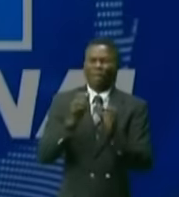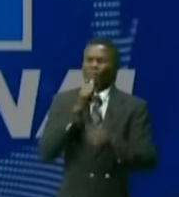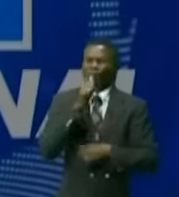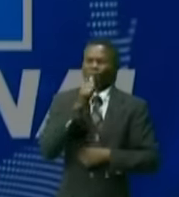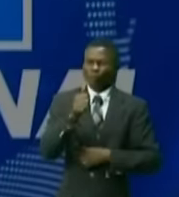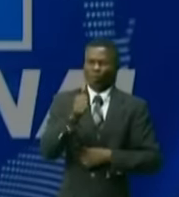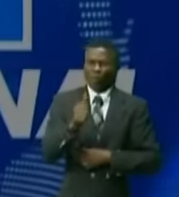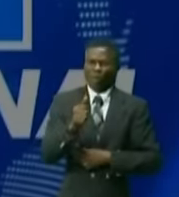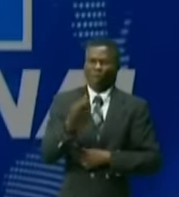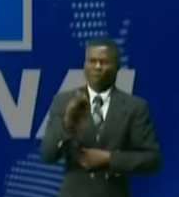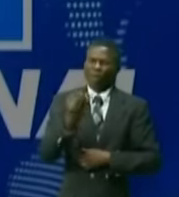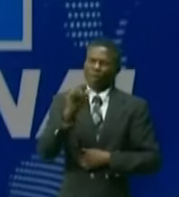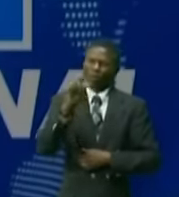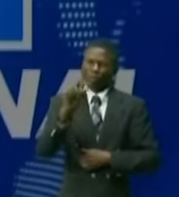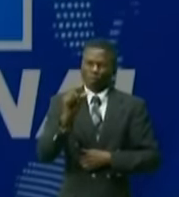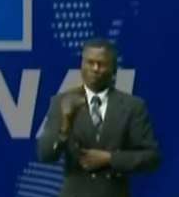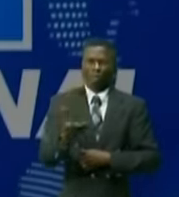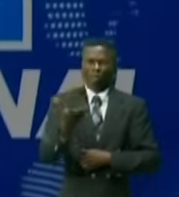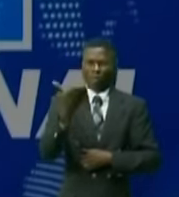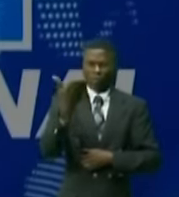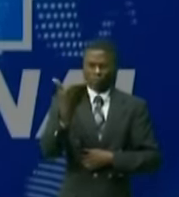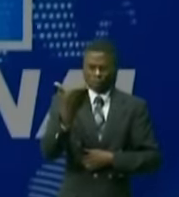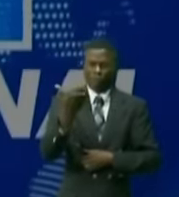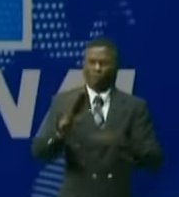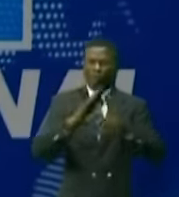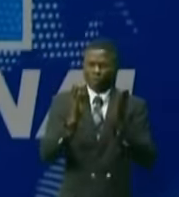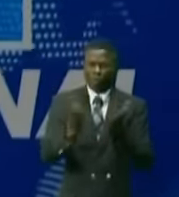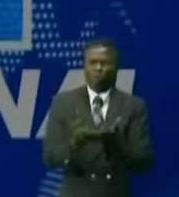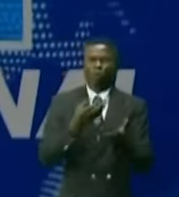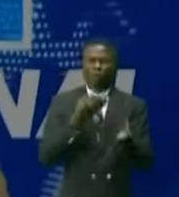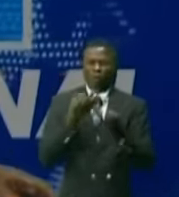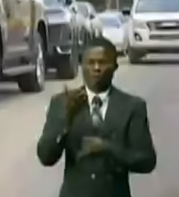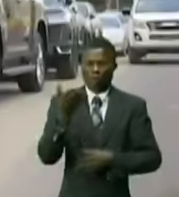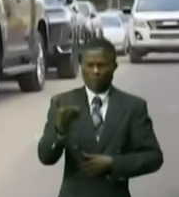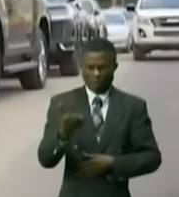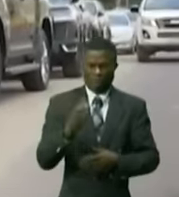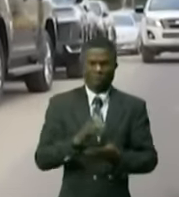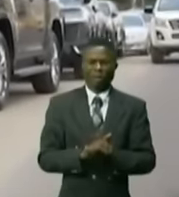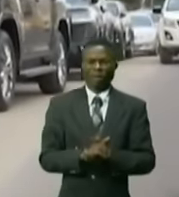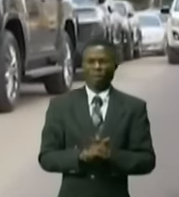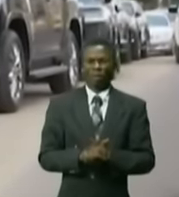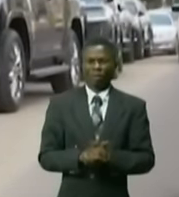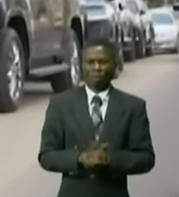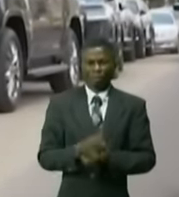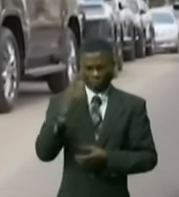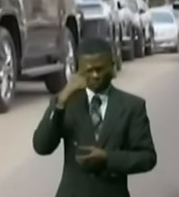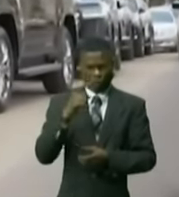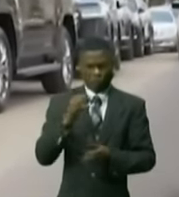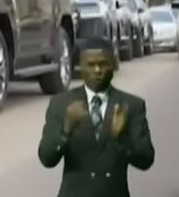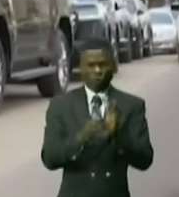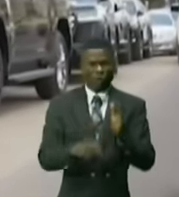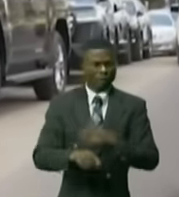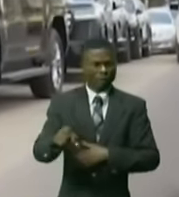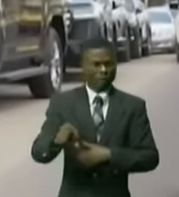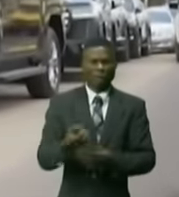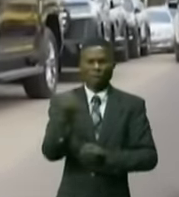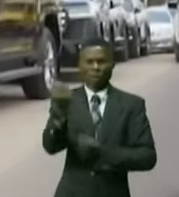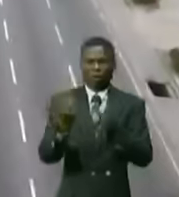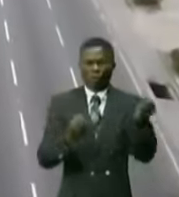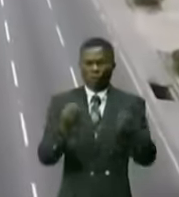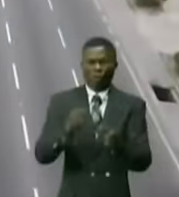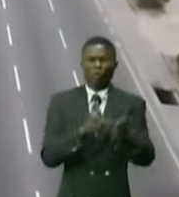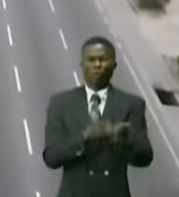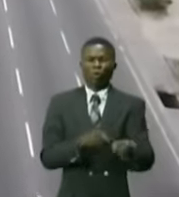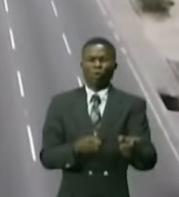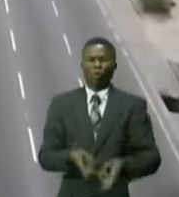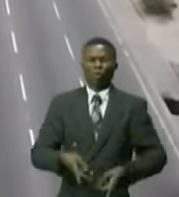des prix abordables. Gaëtan Magalano nous en dit plus. Pour 6 week-ends, ces véhicules ont fil indien